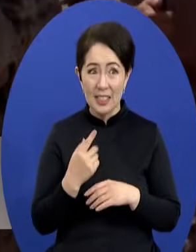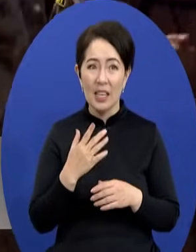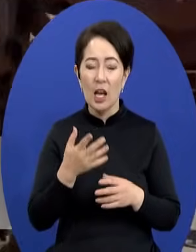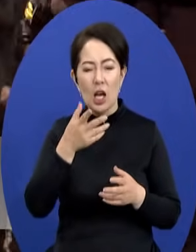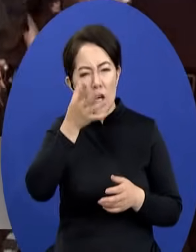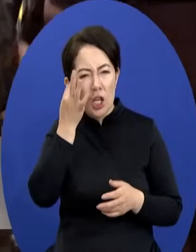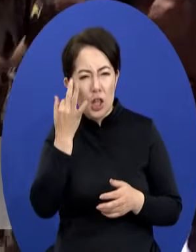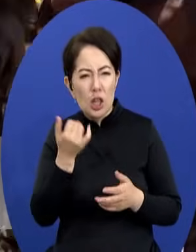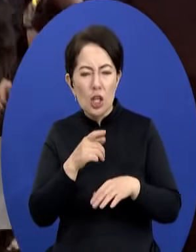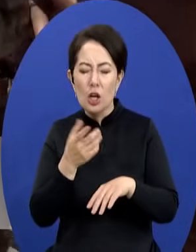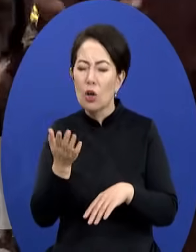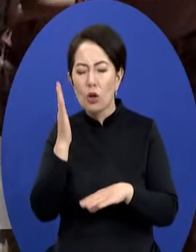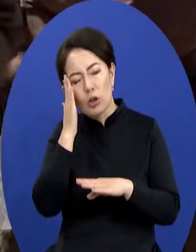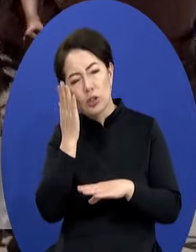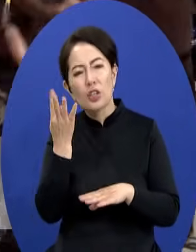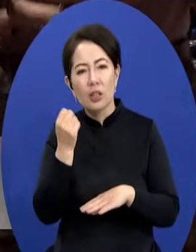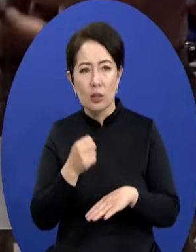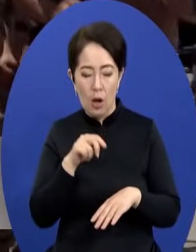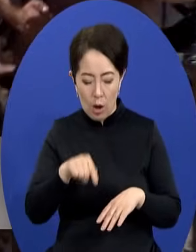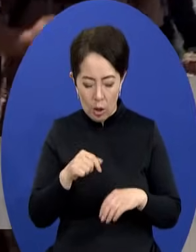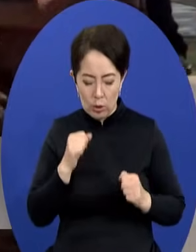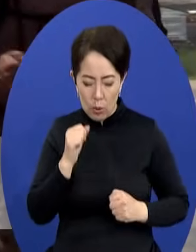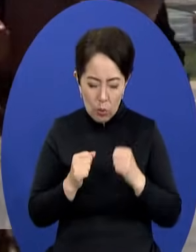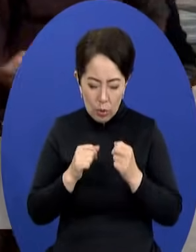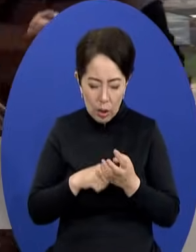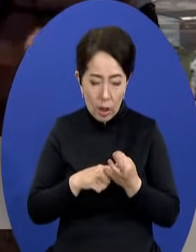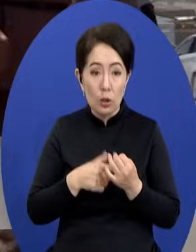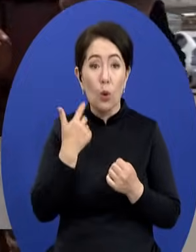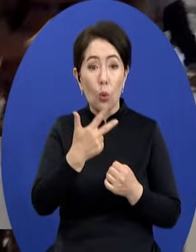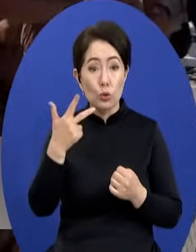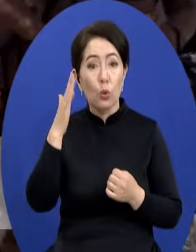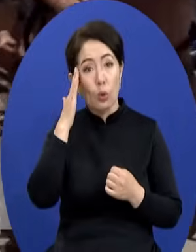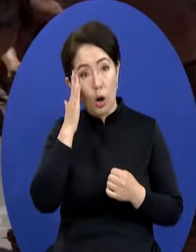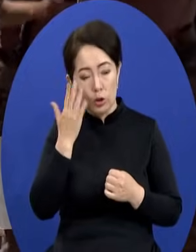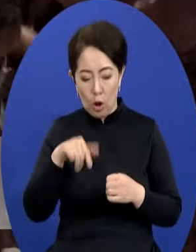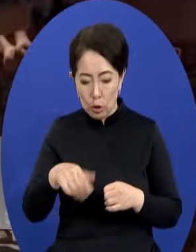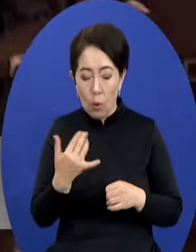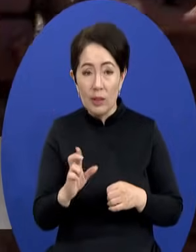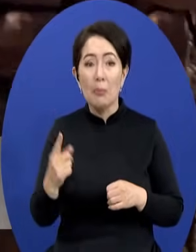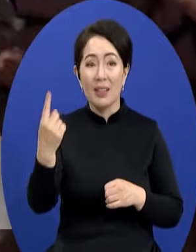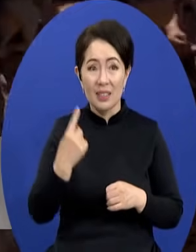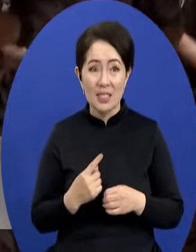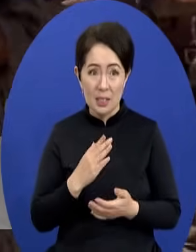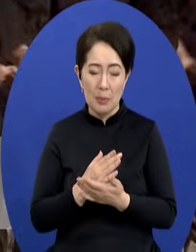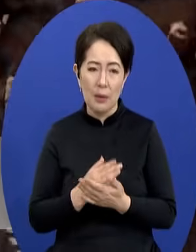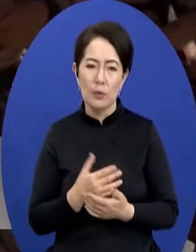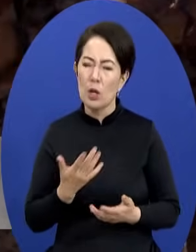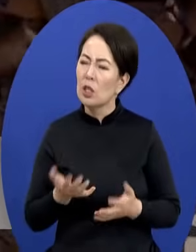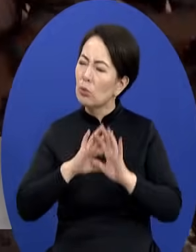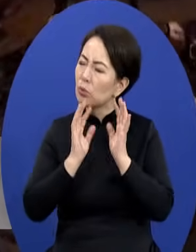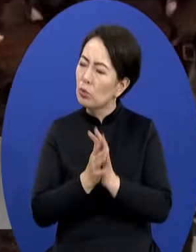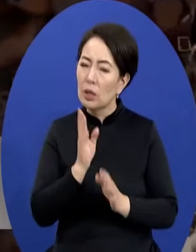Хэдэн хоног уу? Аа, баярлалаа. 33 дахь өдрөө яваад нөхө Улаанбаатар хот орж ирж байна. Хэдэн километр